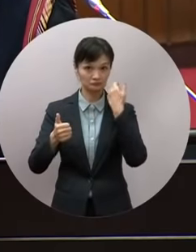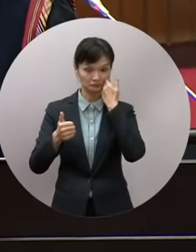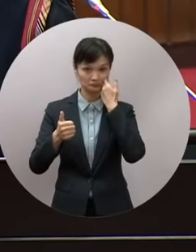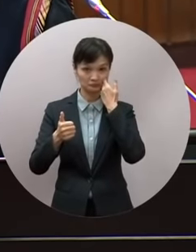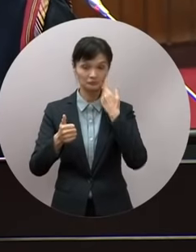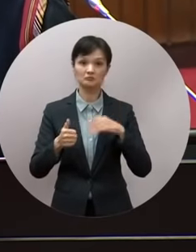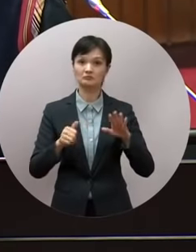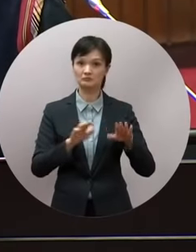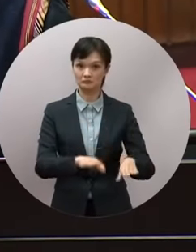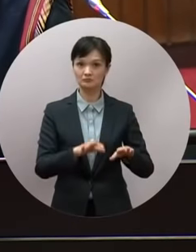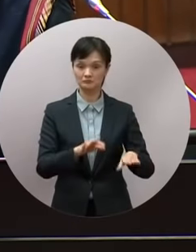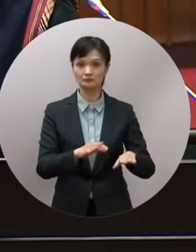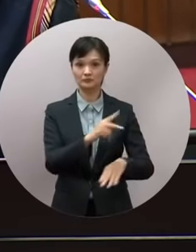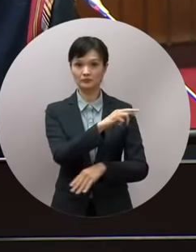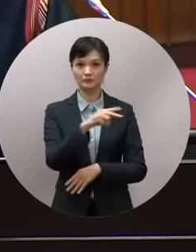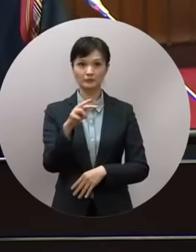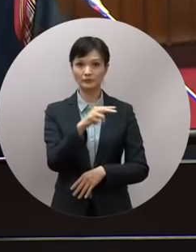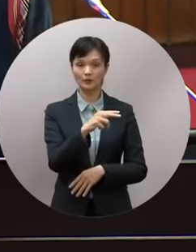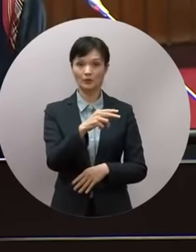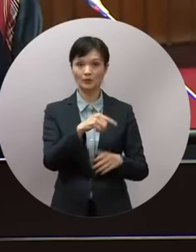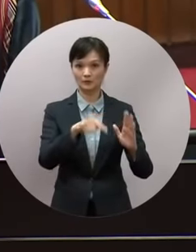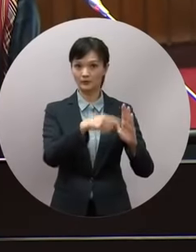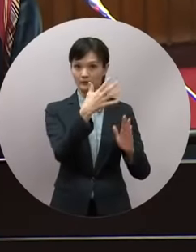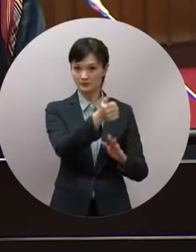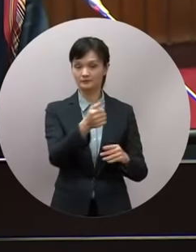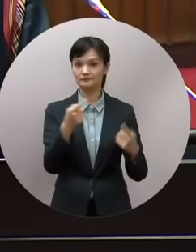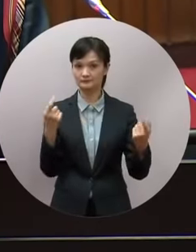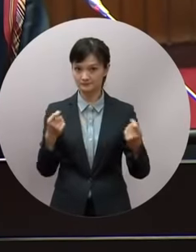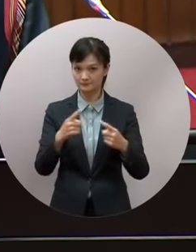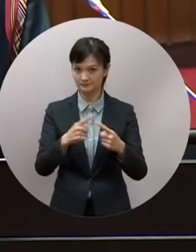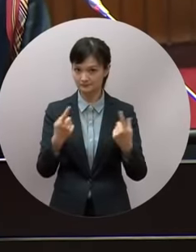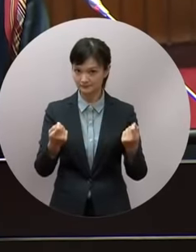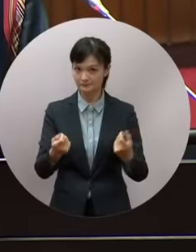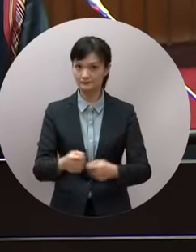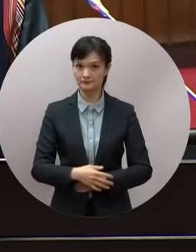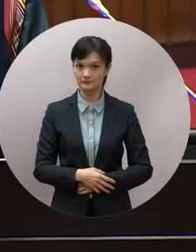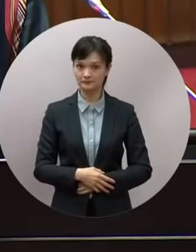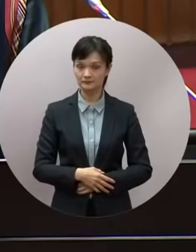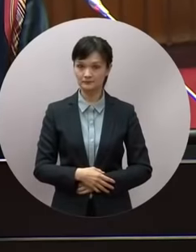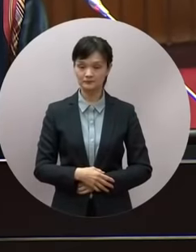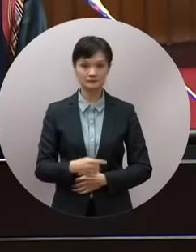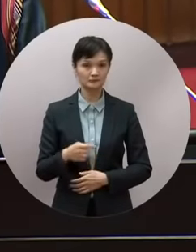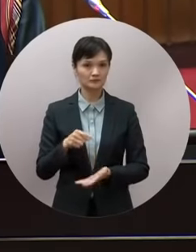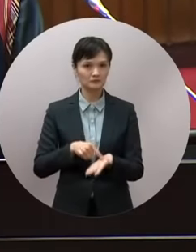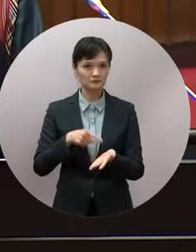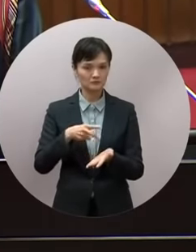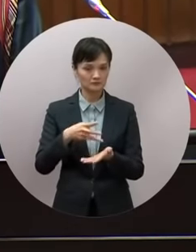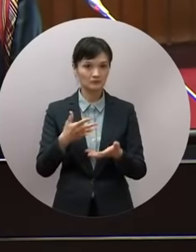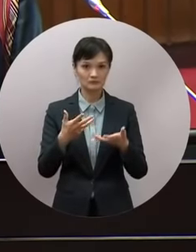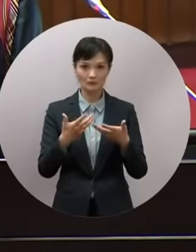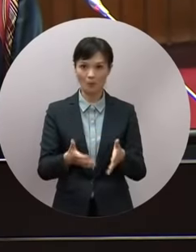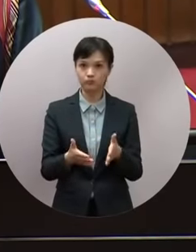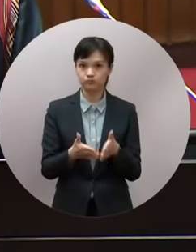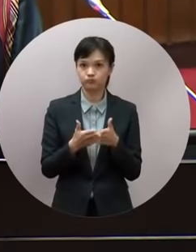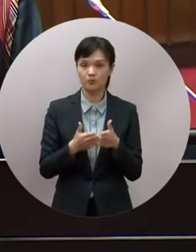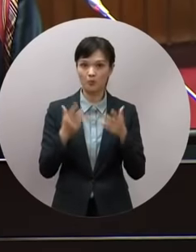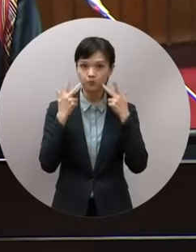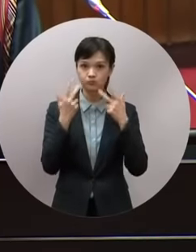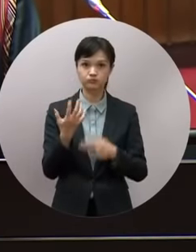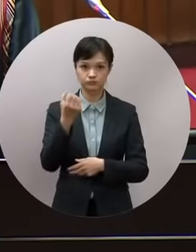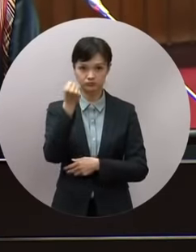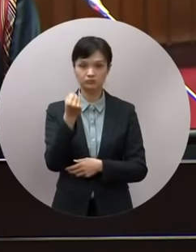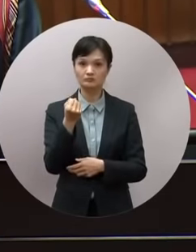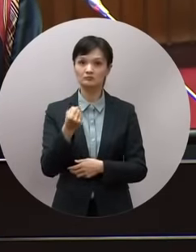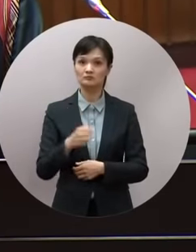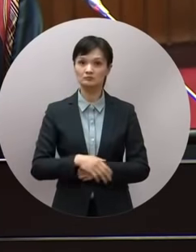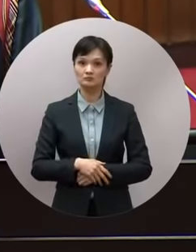院的游锡堃院长。我们看从这几次重要原住民权利的主张，尊重